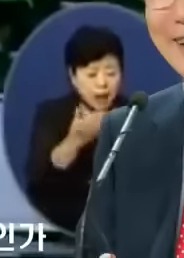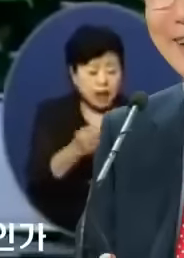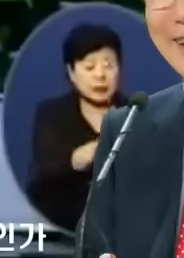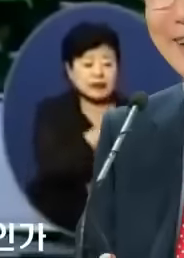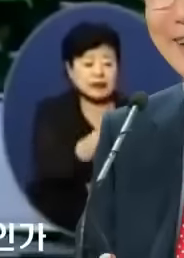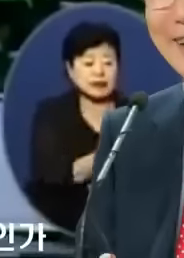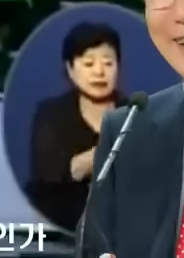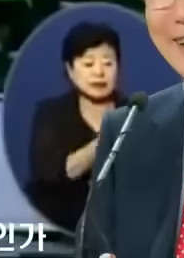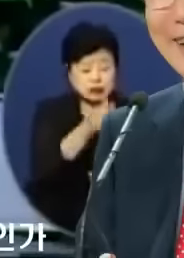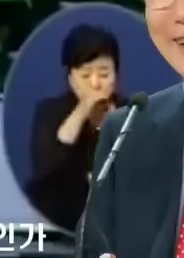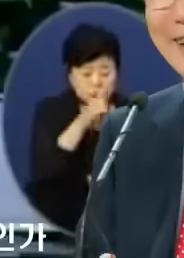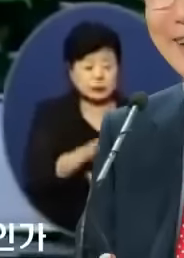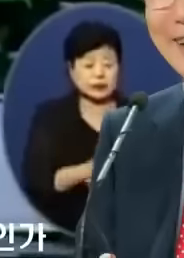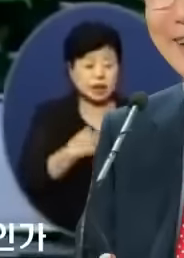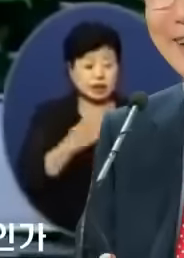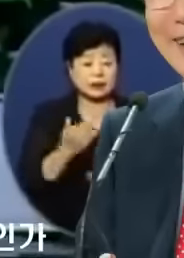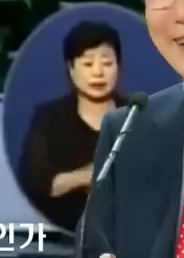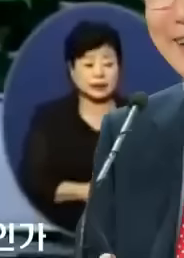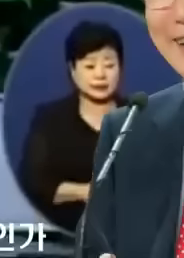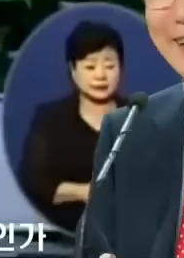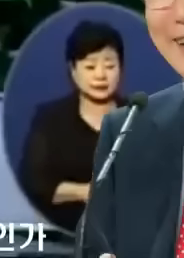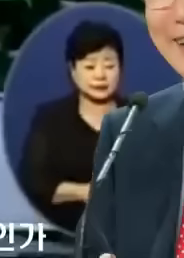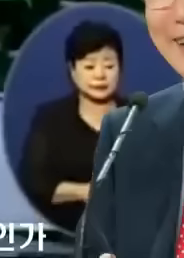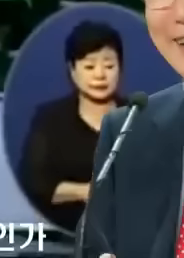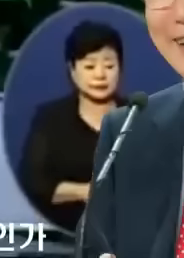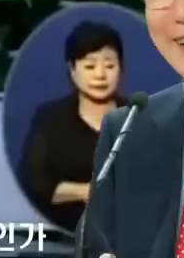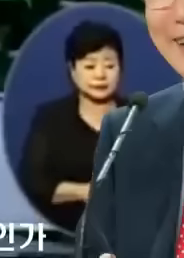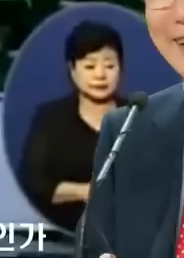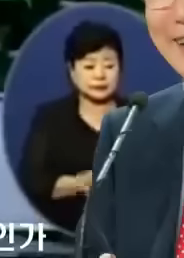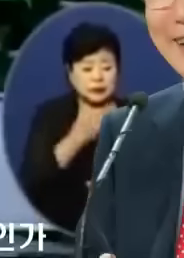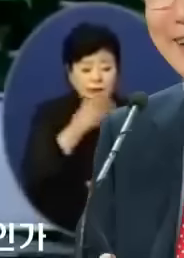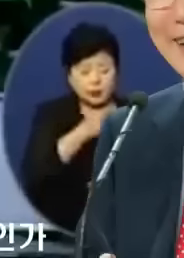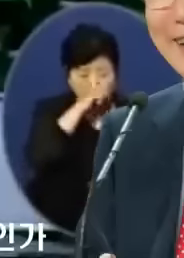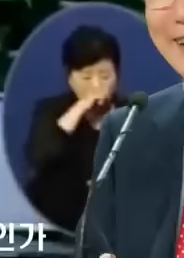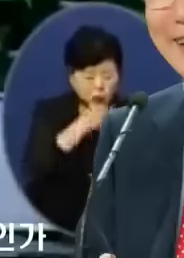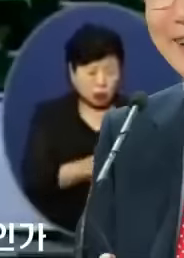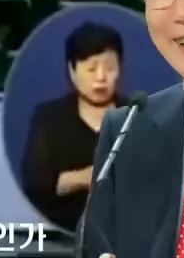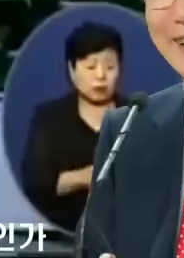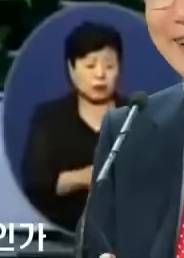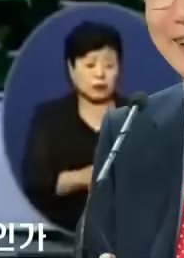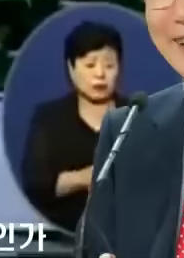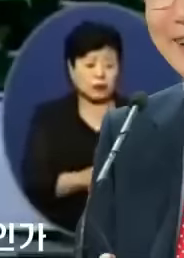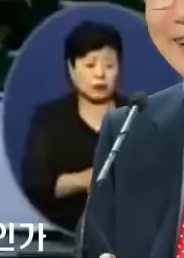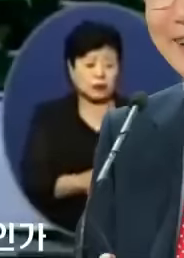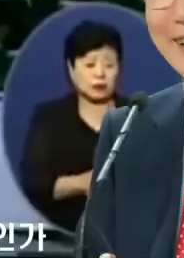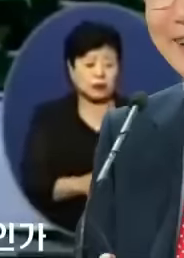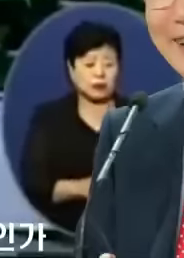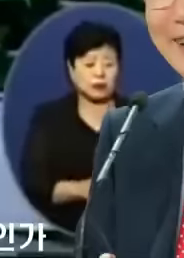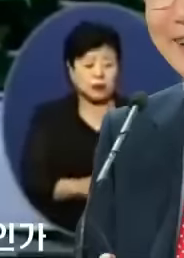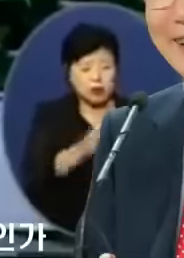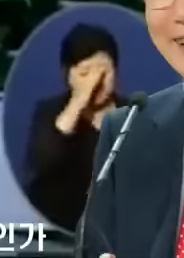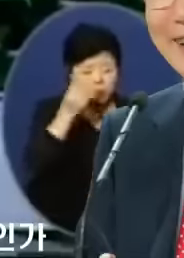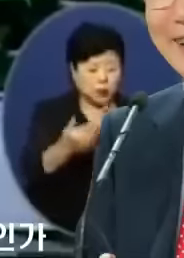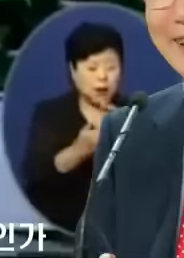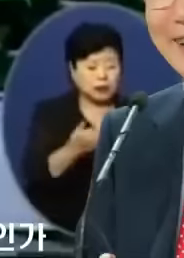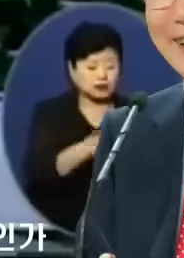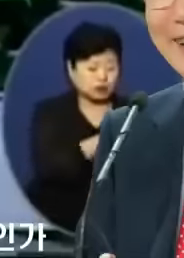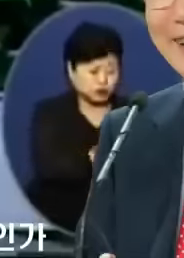능력이 주어졌다는 것을 알아야 되는 것입니다. 복과 형통의 면역이 주어져 있는